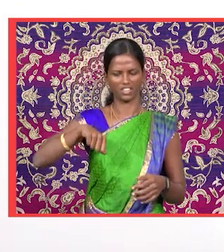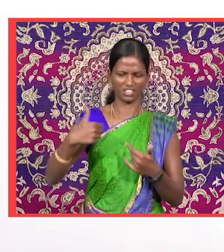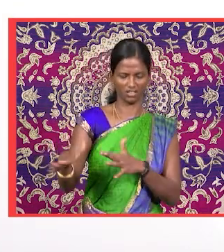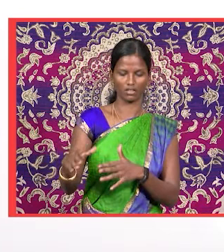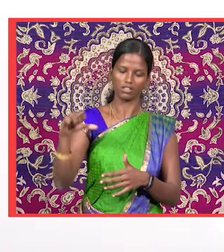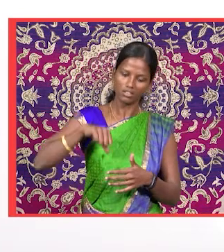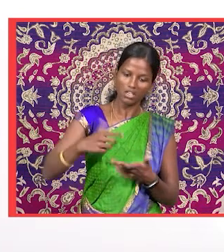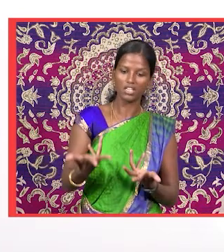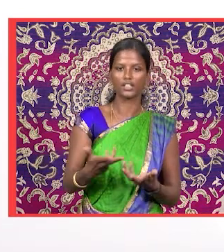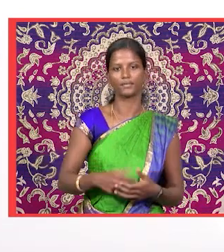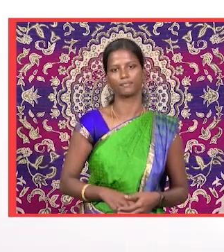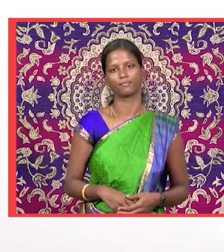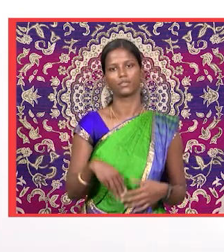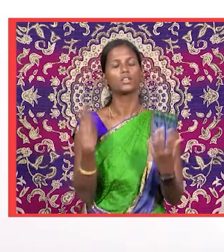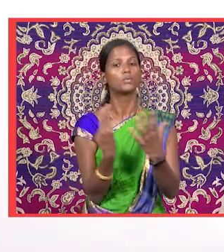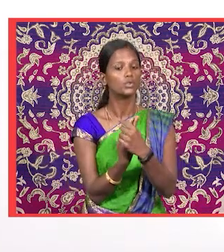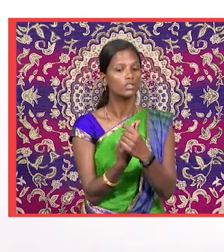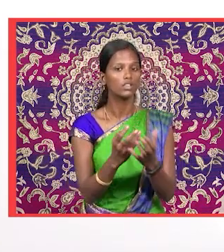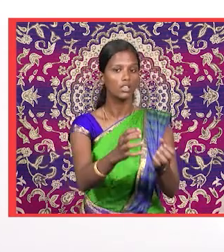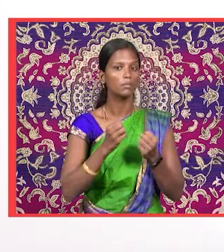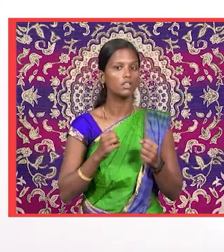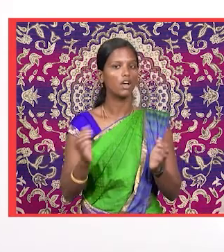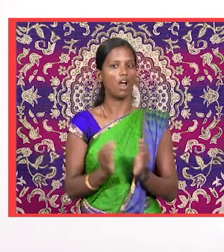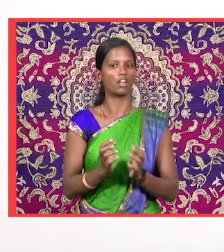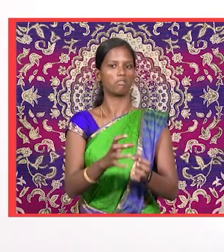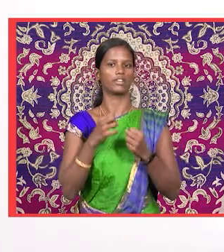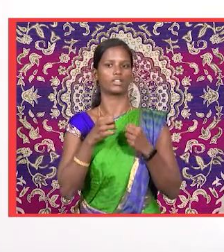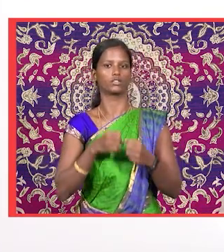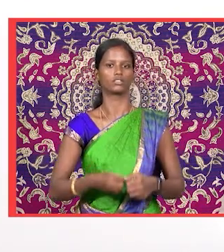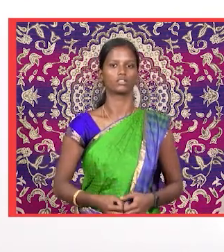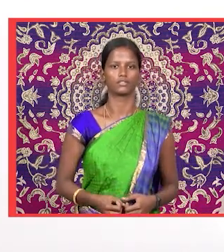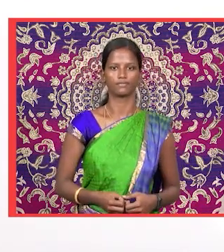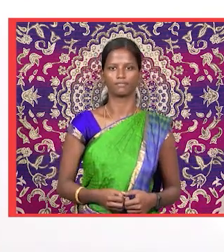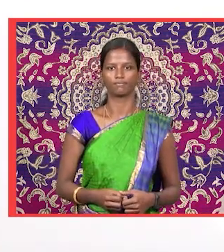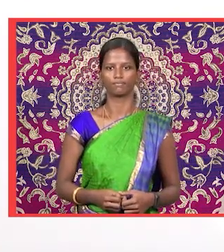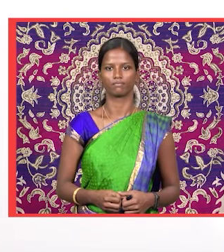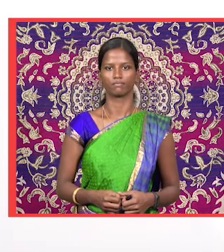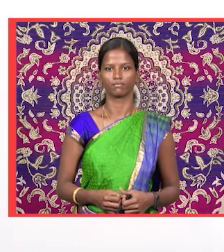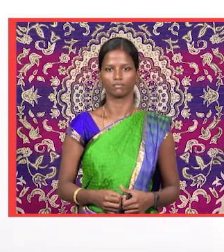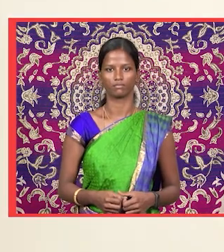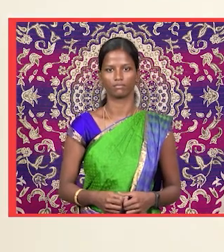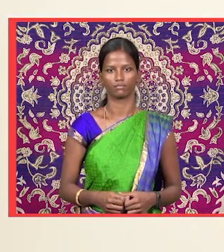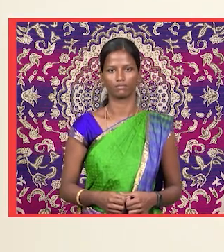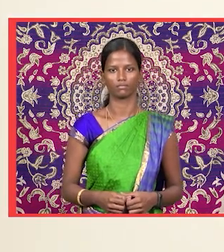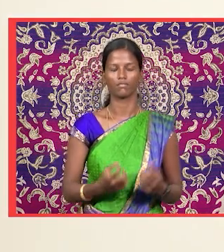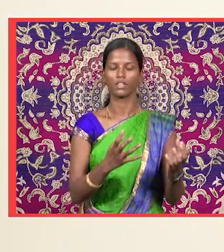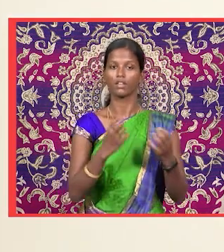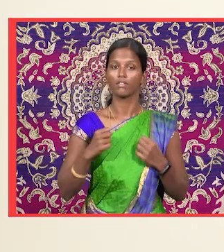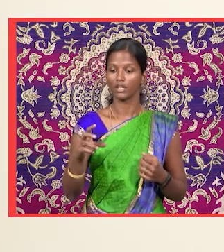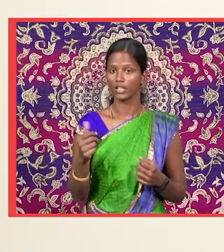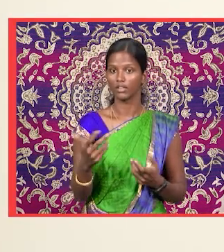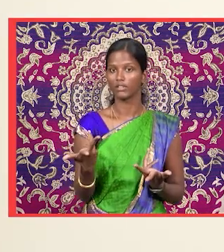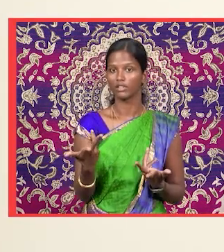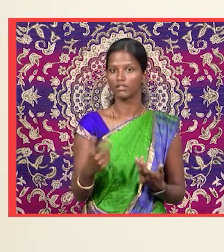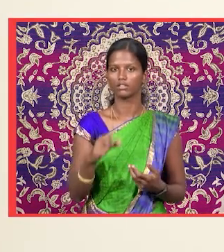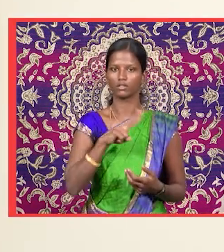விற்றுருக்காரு. அப்போ எதாவது நம்ம கூட்டுனா அடக்க விலை கிடச்சிரும். வாங்கிய விலையும் நட்டத்தையும் கூட்டினோம்னா அதனுடைய அடக்க விலை தெரிஞ்சிடும். வாங்கி விலை பார்த்தீங்கன்னா